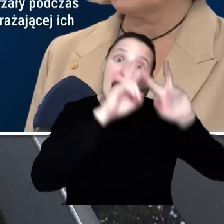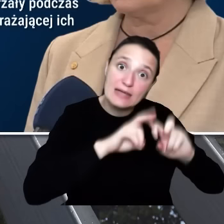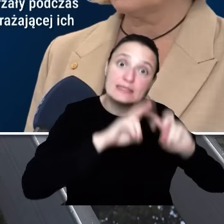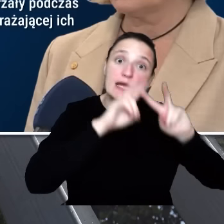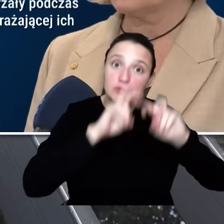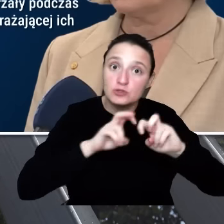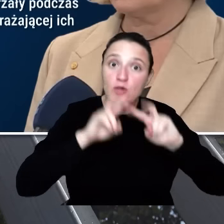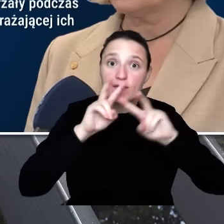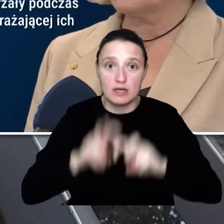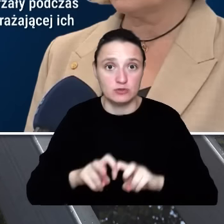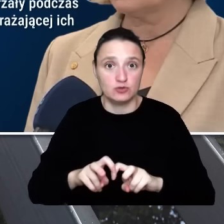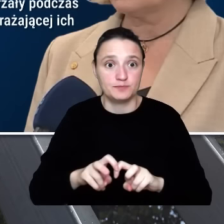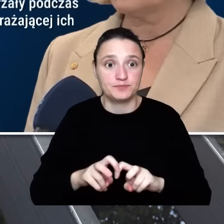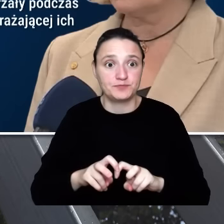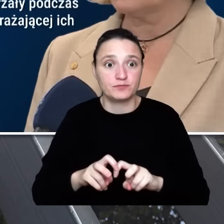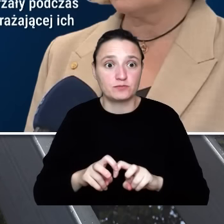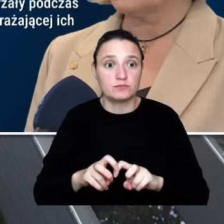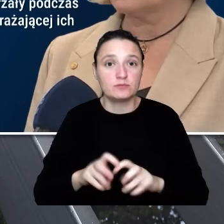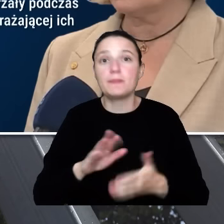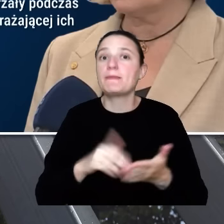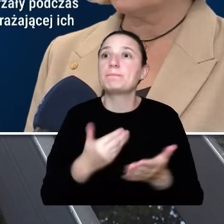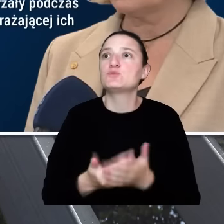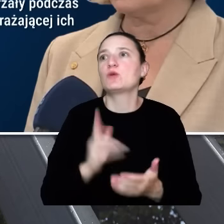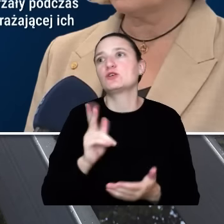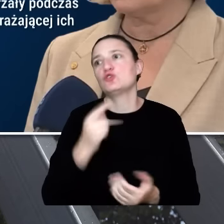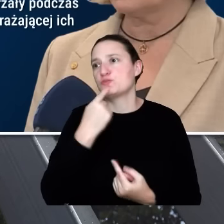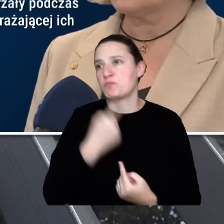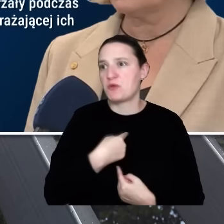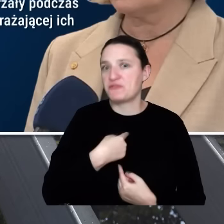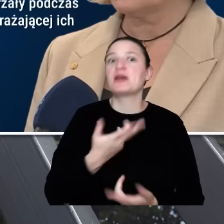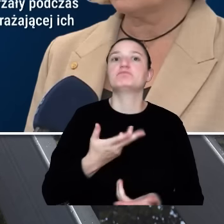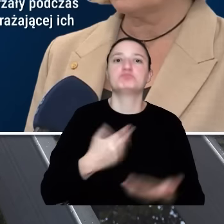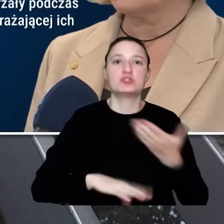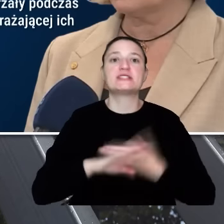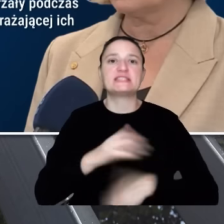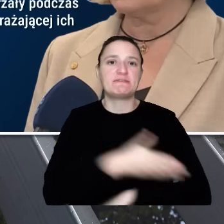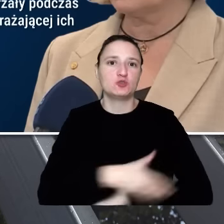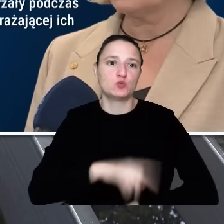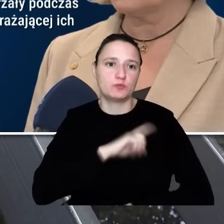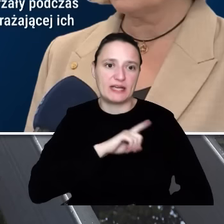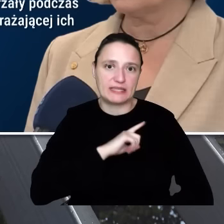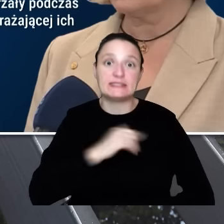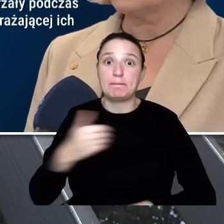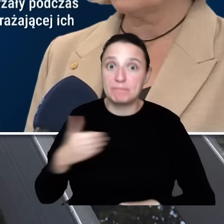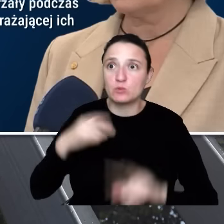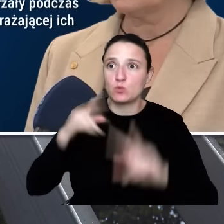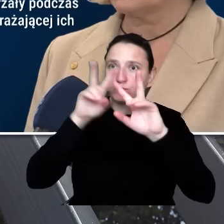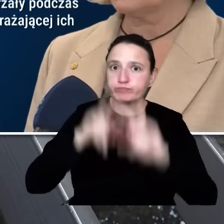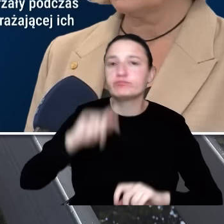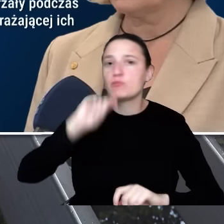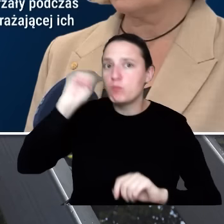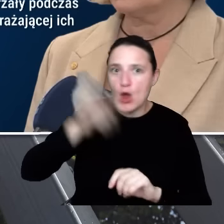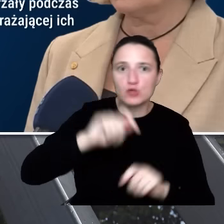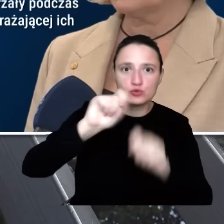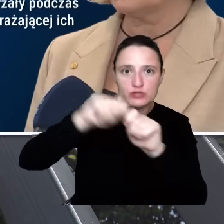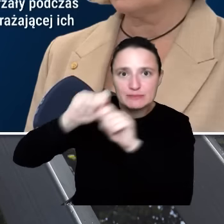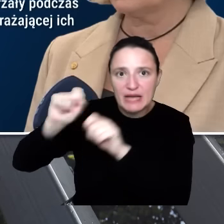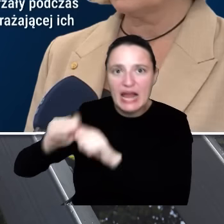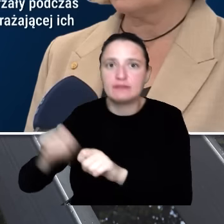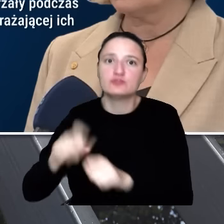Jeżeli ktoś by mi powiedział, że przedstawiciele polskiej służby granicznej zrobili taką podróż studialną pomiędzy